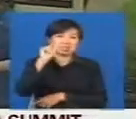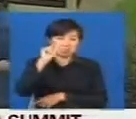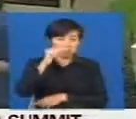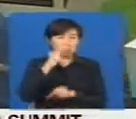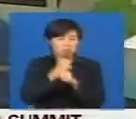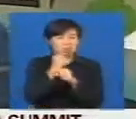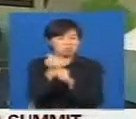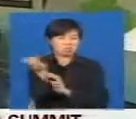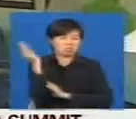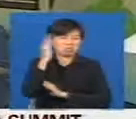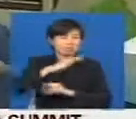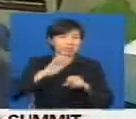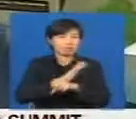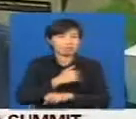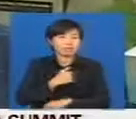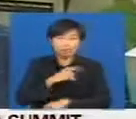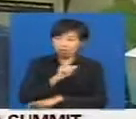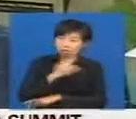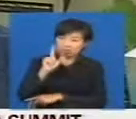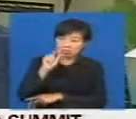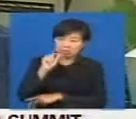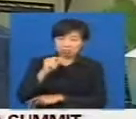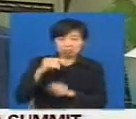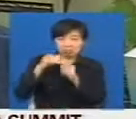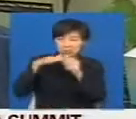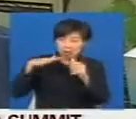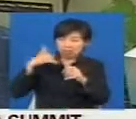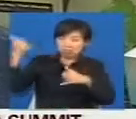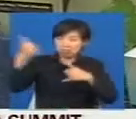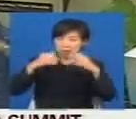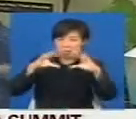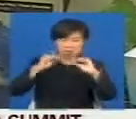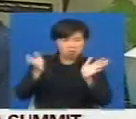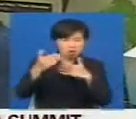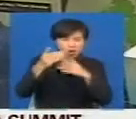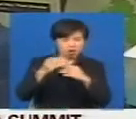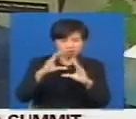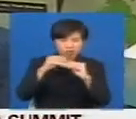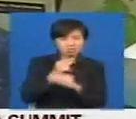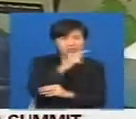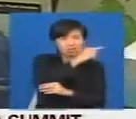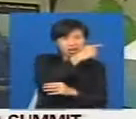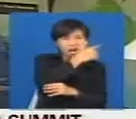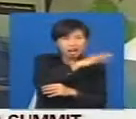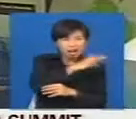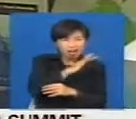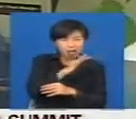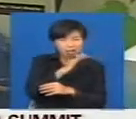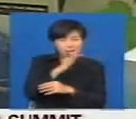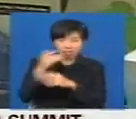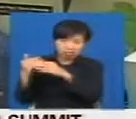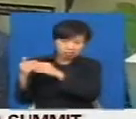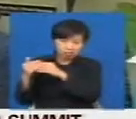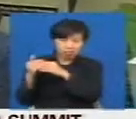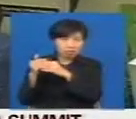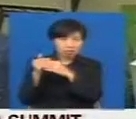ครับซึ่งพอวันที่20เมื่อผู้นำมาในห้องประชุมราชพฤกษ์แล้วตรงนี้เราอยู่ในพื้นที่ที่เป็นนิทรรศการจะมีการพาผู้น